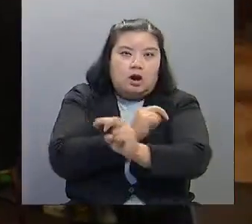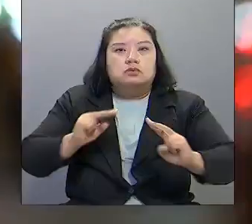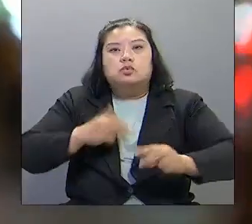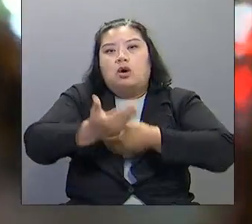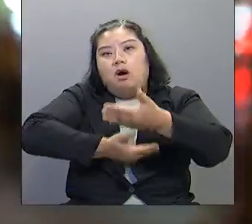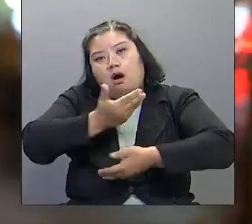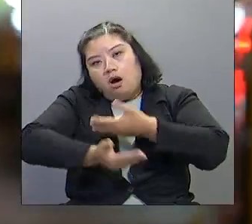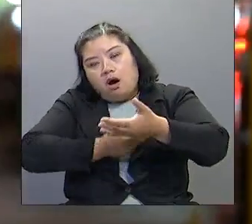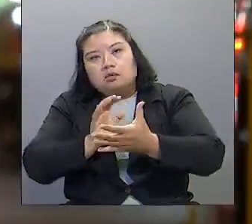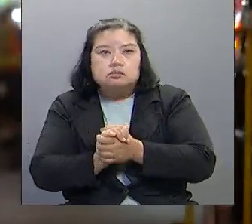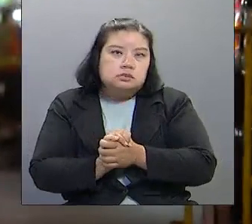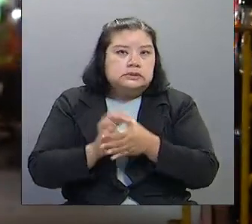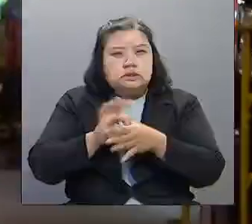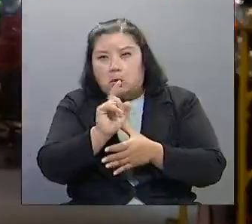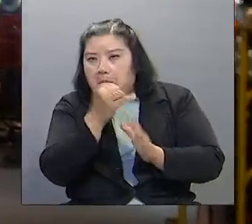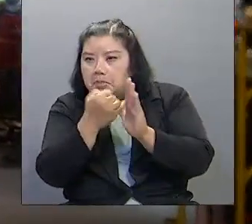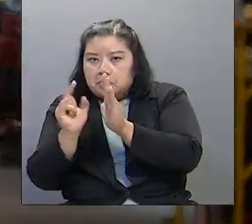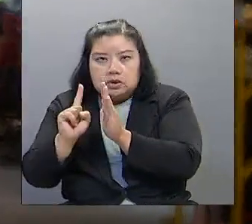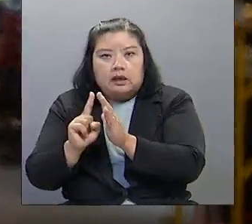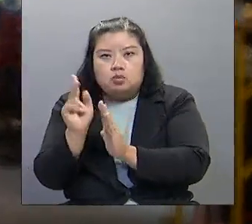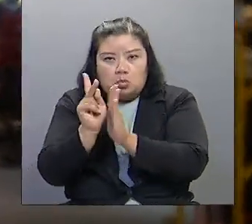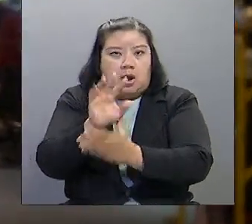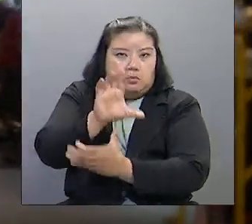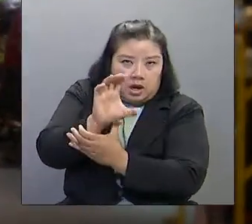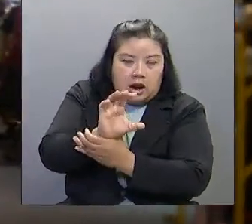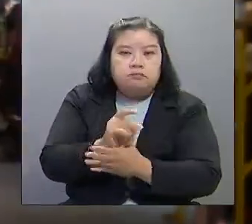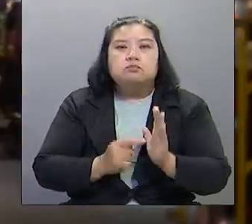วจสอบไปบังคับใช้กฎหมายอย่างเด็ดขาดไม่ว่าจะเป็นเรื่